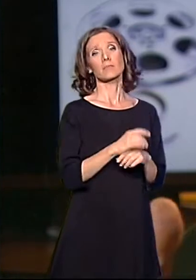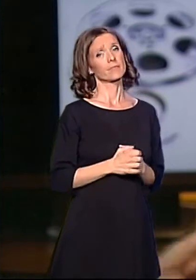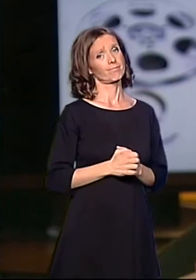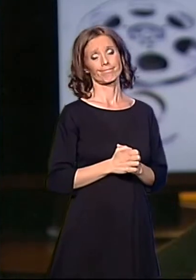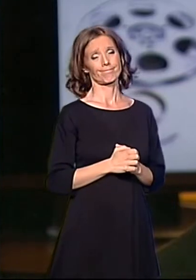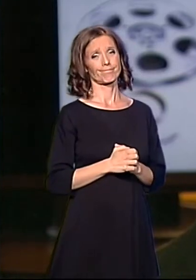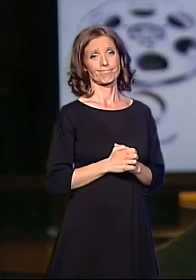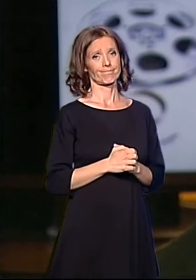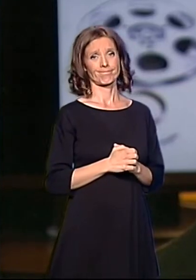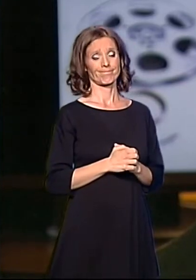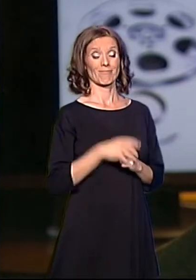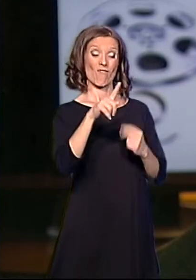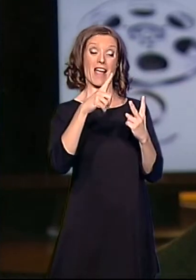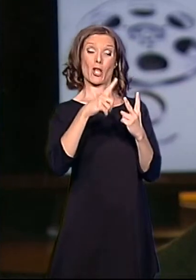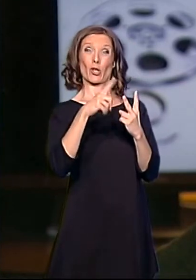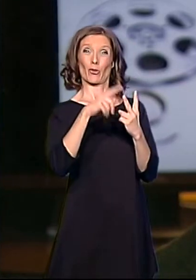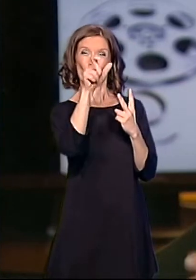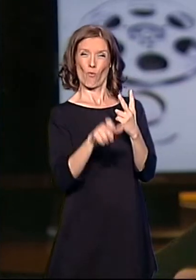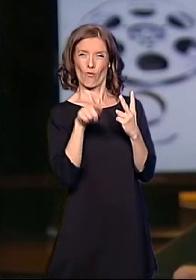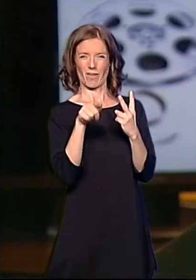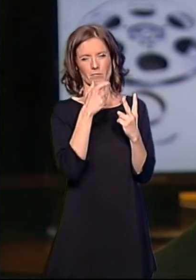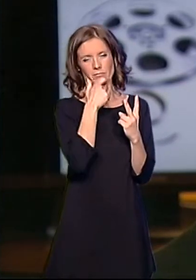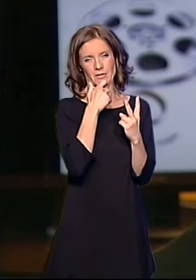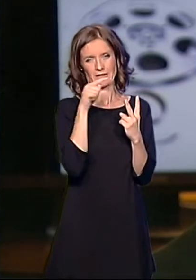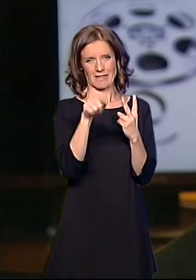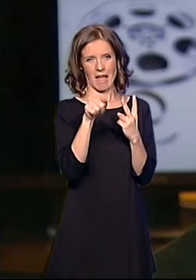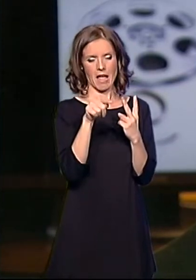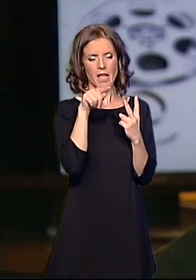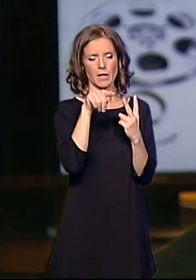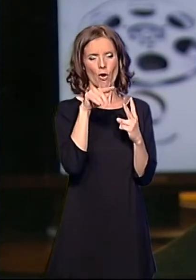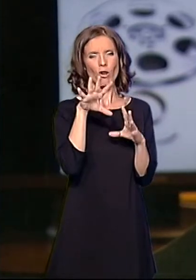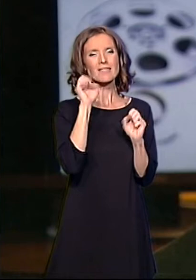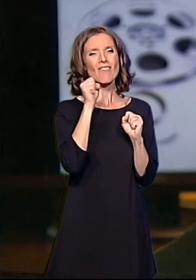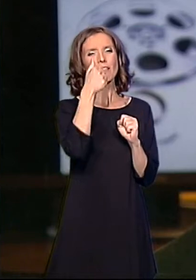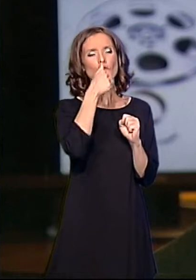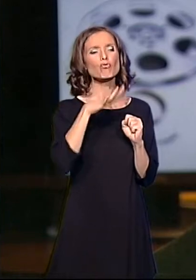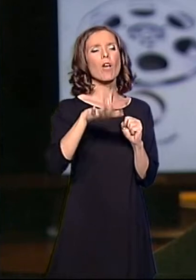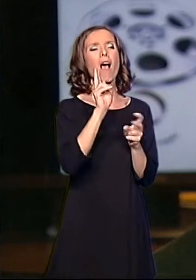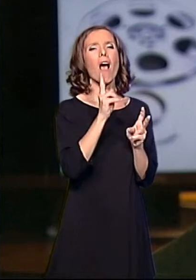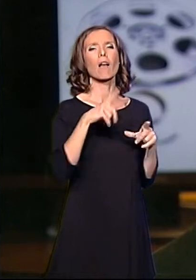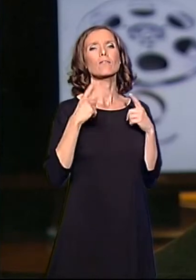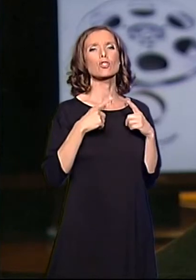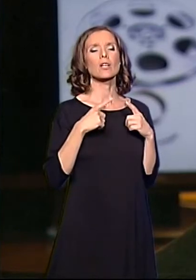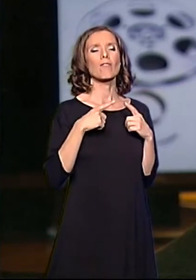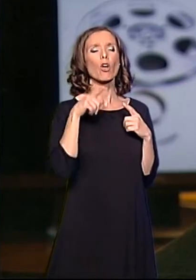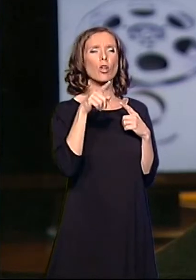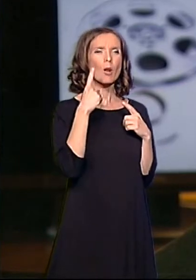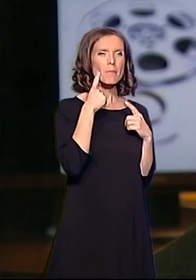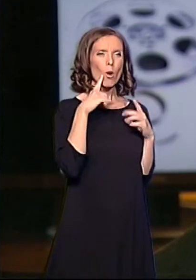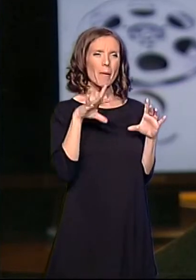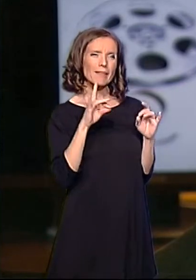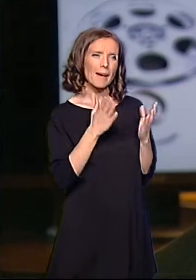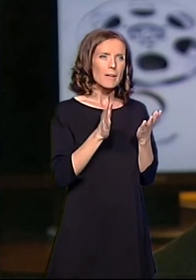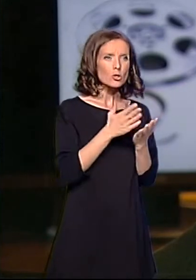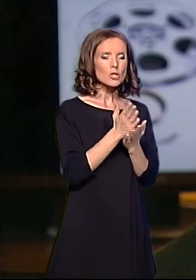ovaj drugi istražitelj koji je bliži onome što su životna rešenja, u stvari pronalazi nešto